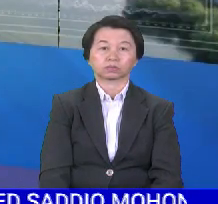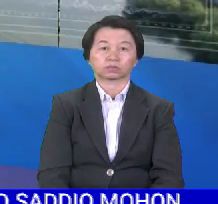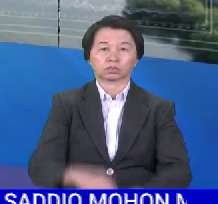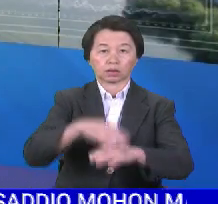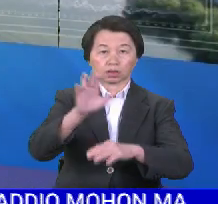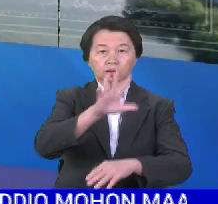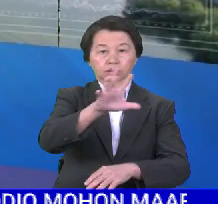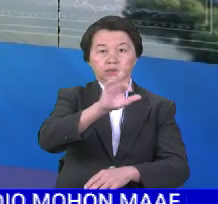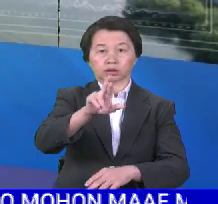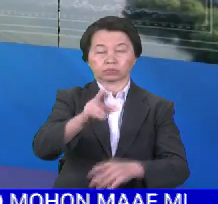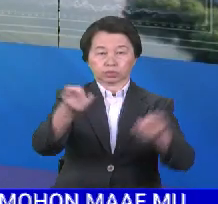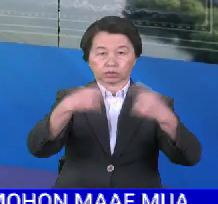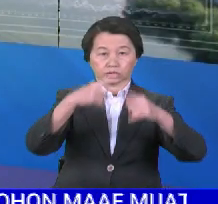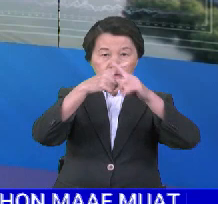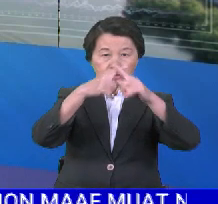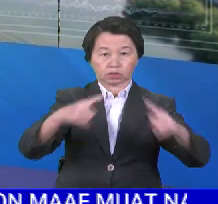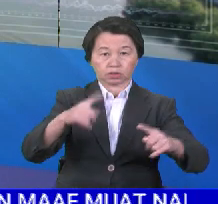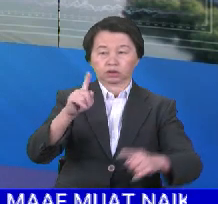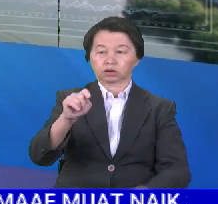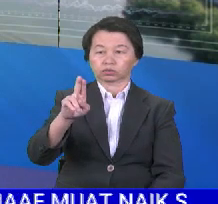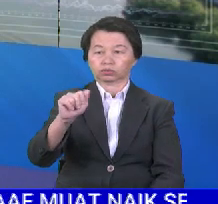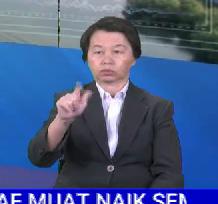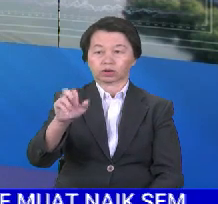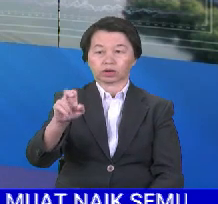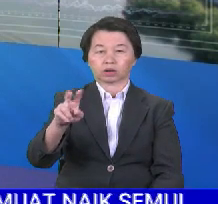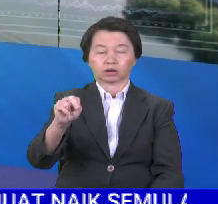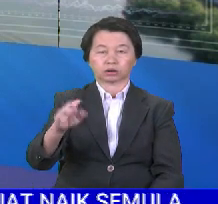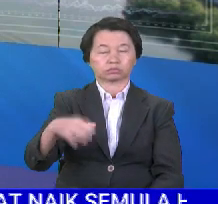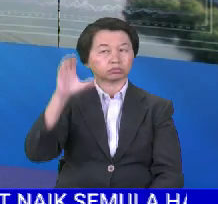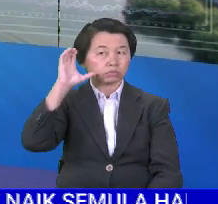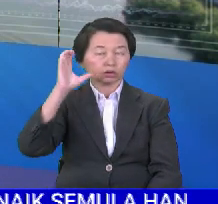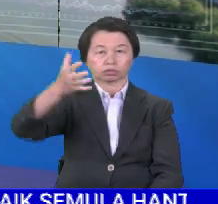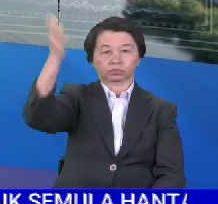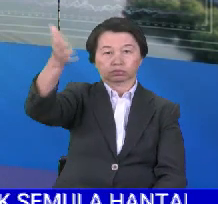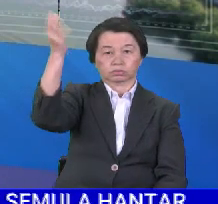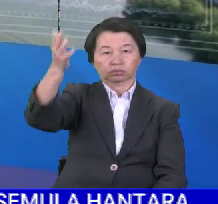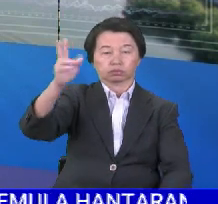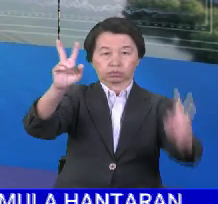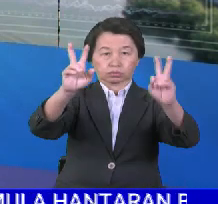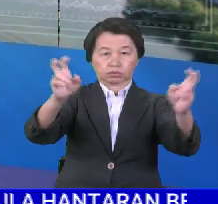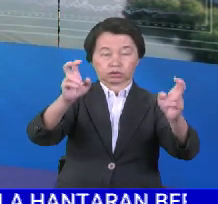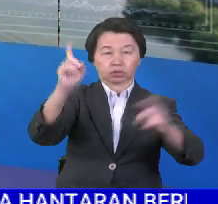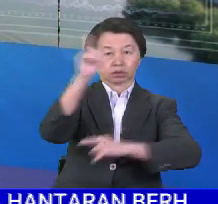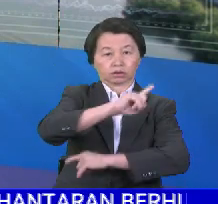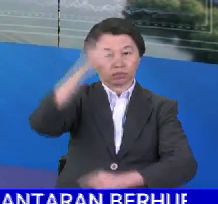Lebih 5,000 hadir di Dewan Seri Sulaiman Tuaran bagi mendengar ceramah perdana bertajuk Aidiladha yang dirindui. Disampaikan